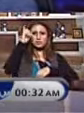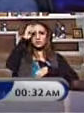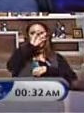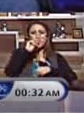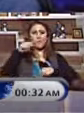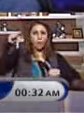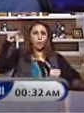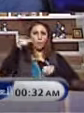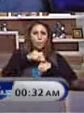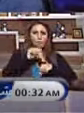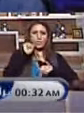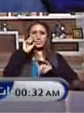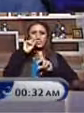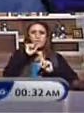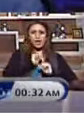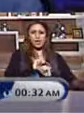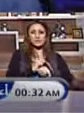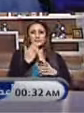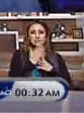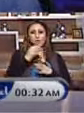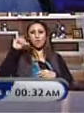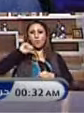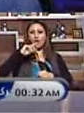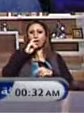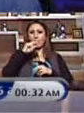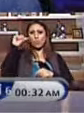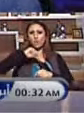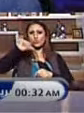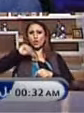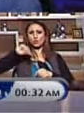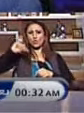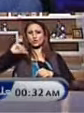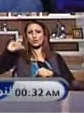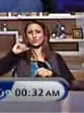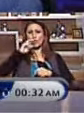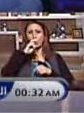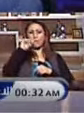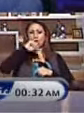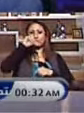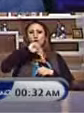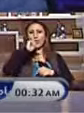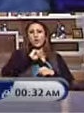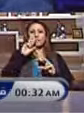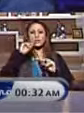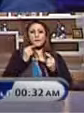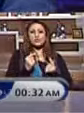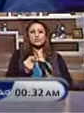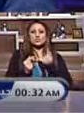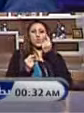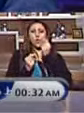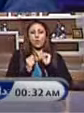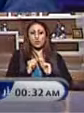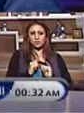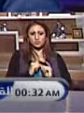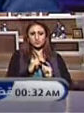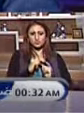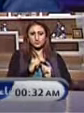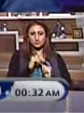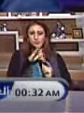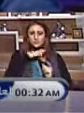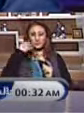العالمين لانه كان كان سيء في الدنيا ايضا سبحان الله ولذلك هو يعني يعني يعني مضغت